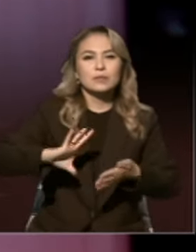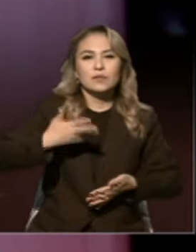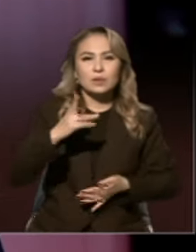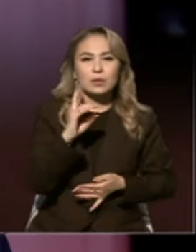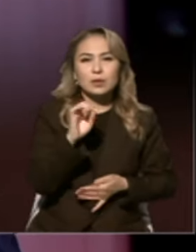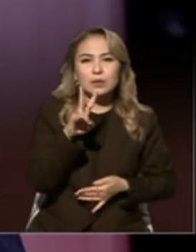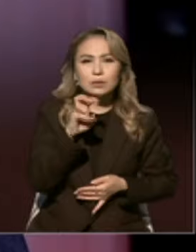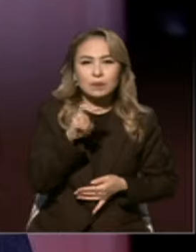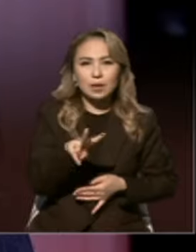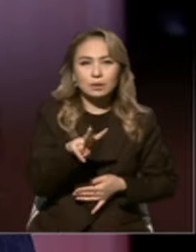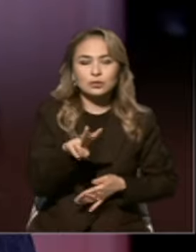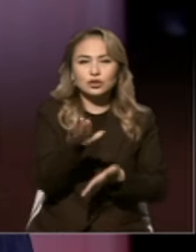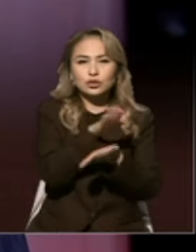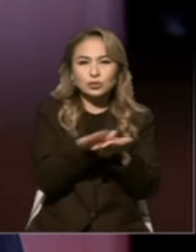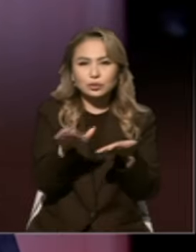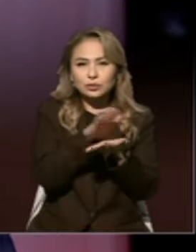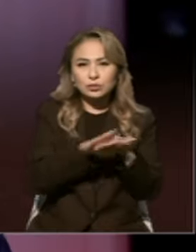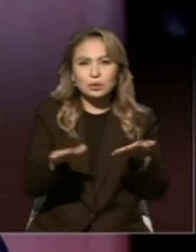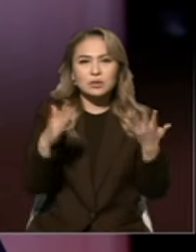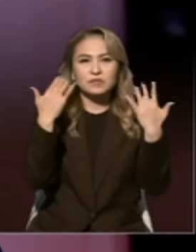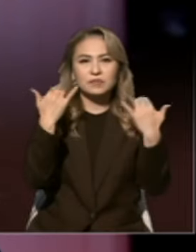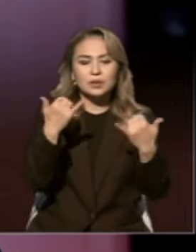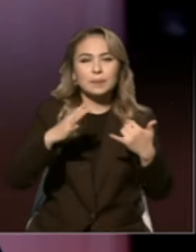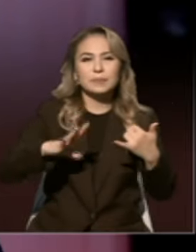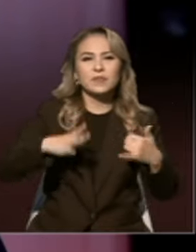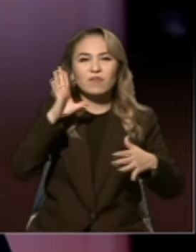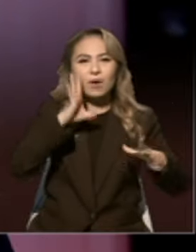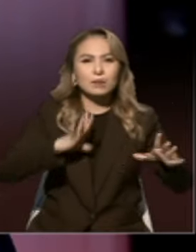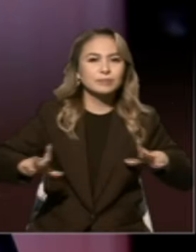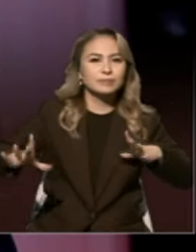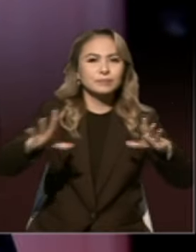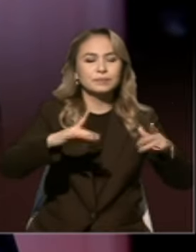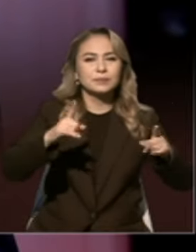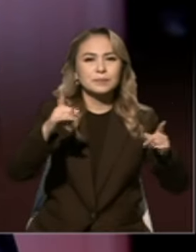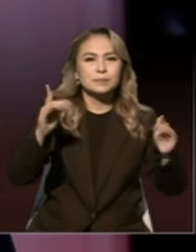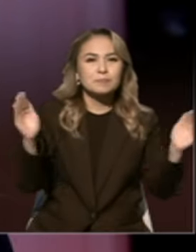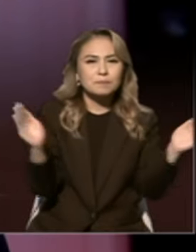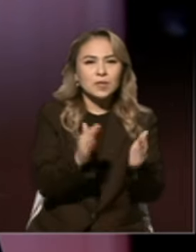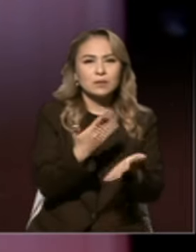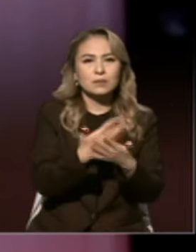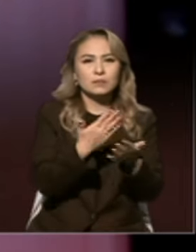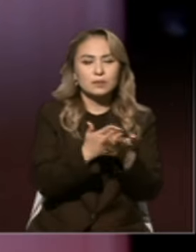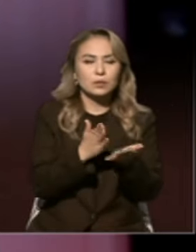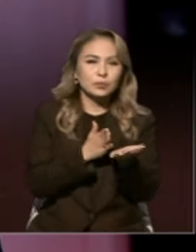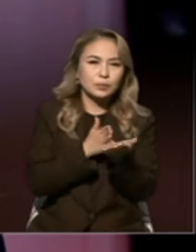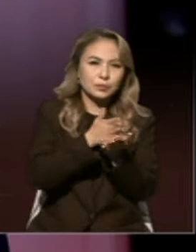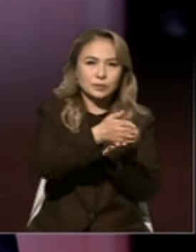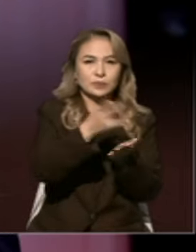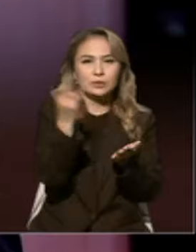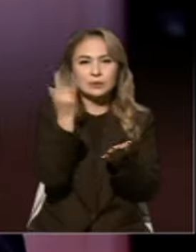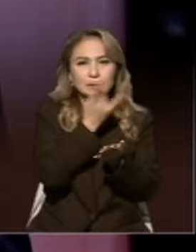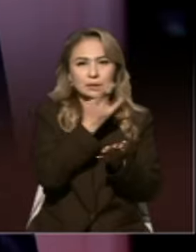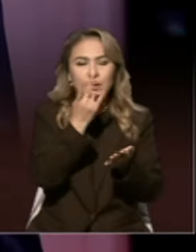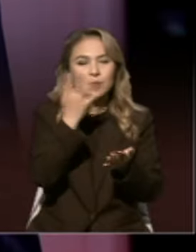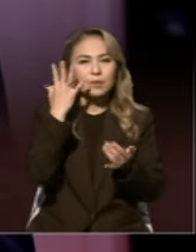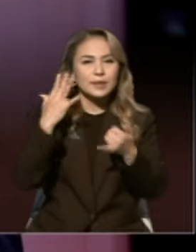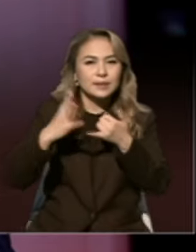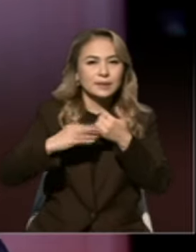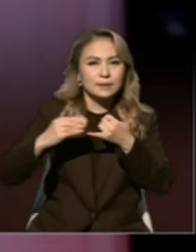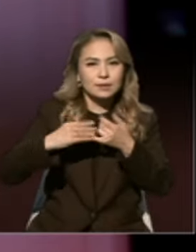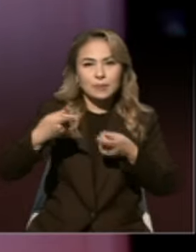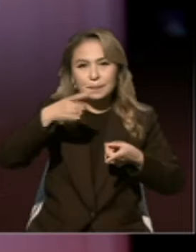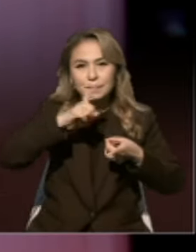ғой, соның арнасын тазартып, бұрынғы өзендер бойына жіберу, сайды қуалап, өйткені жер жағдайына